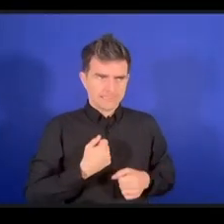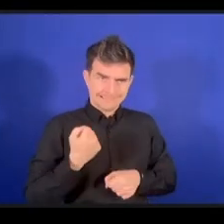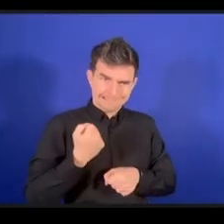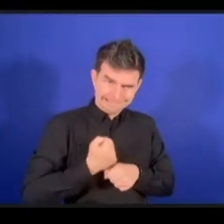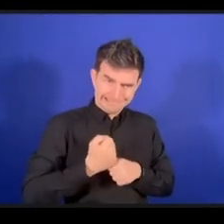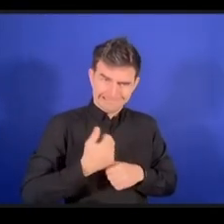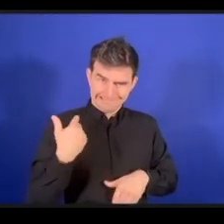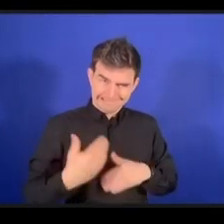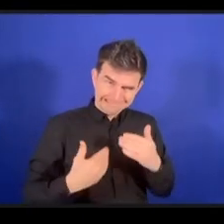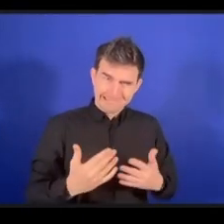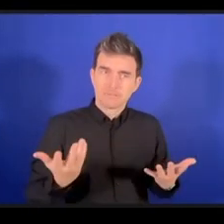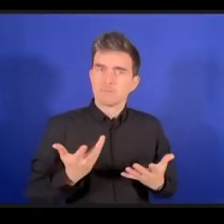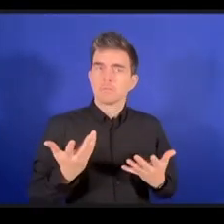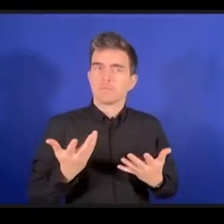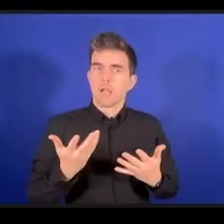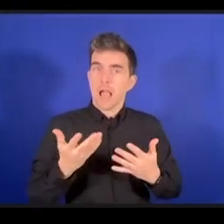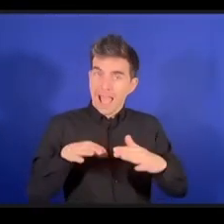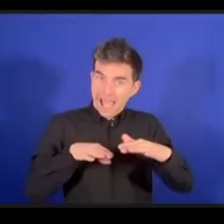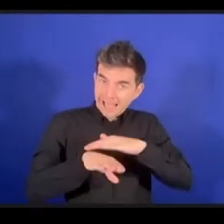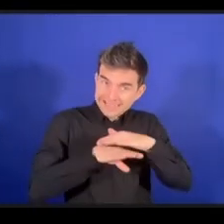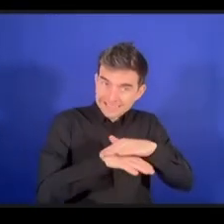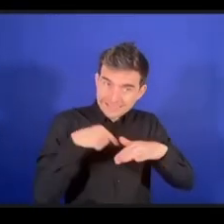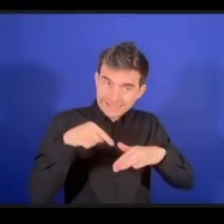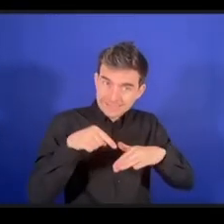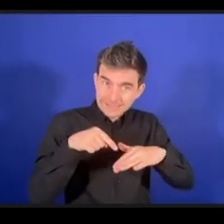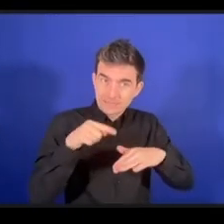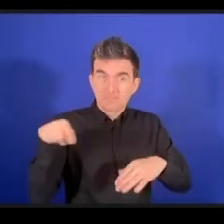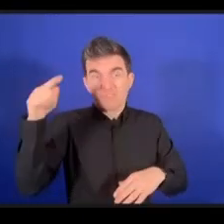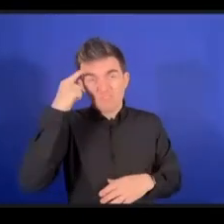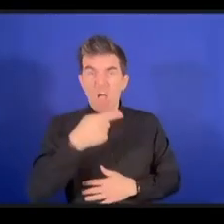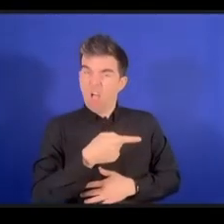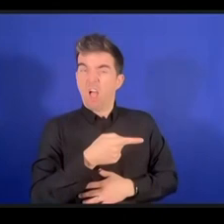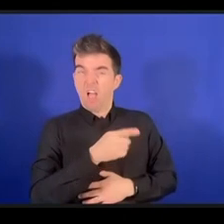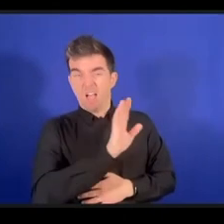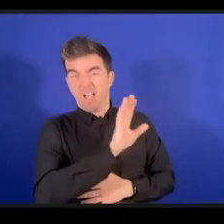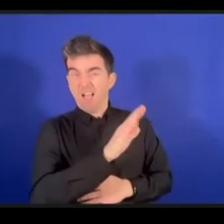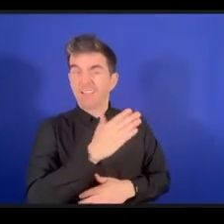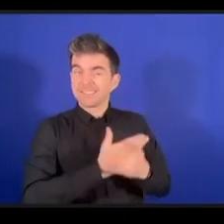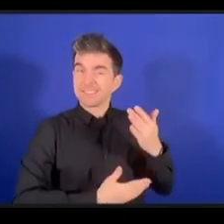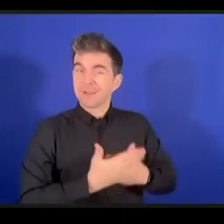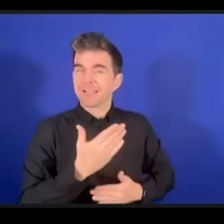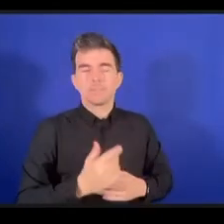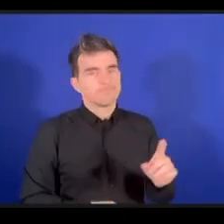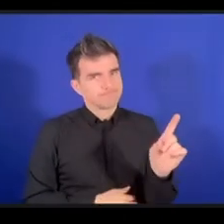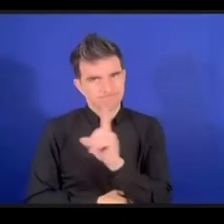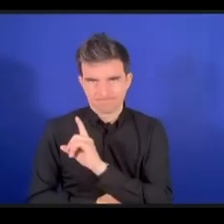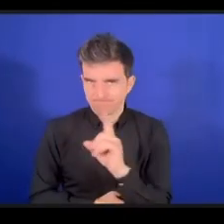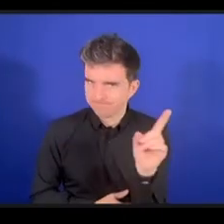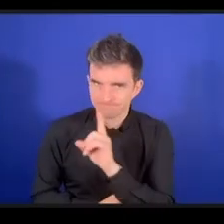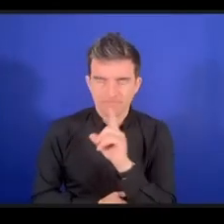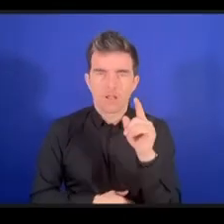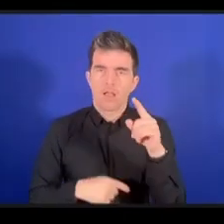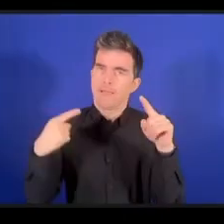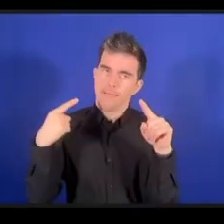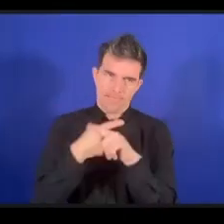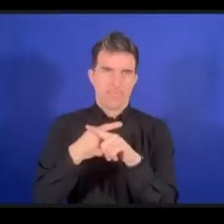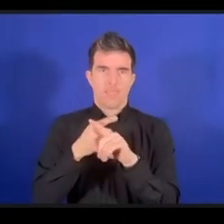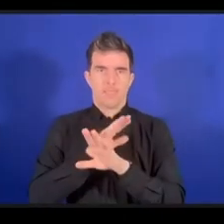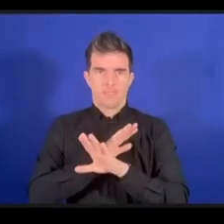增加可及性造福于这个残障人士，不是这样的。